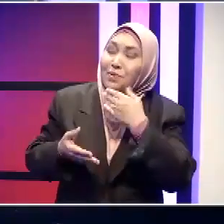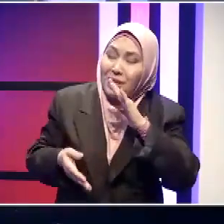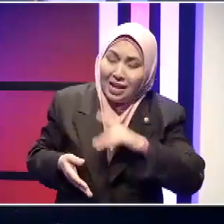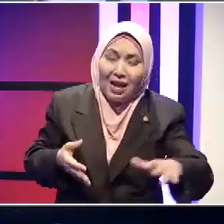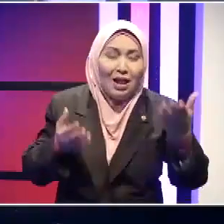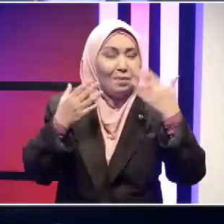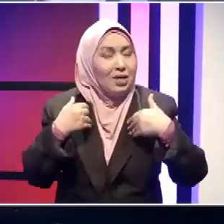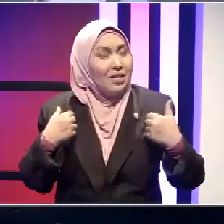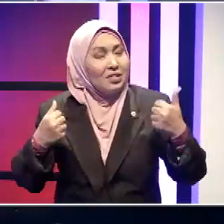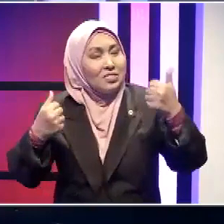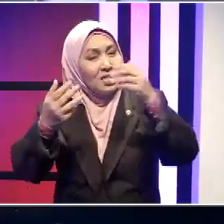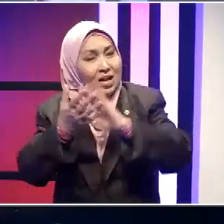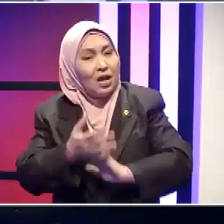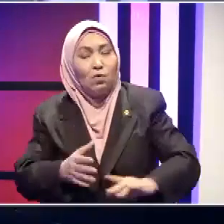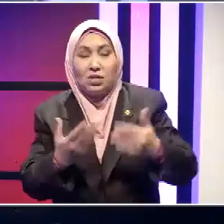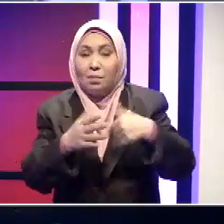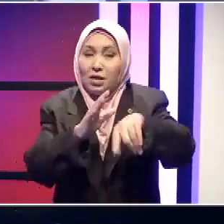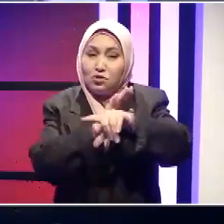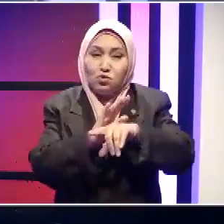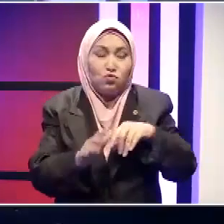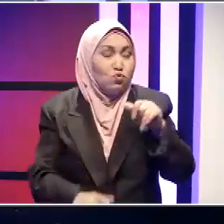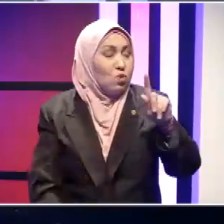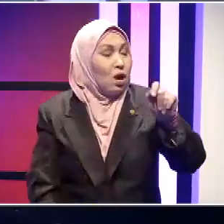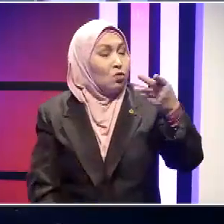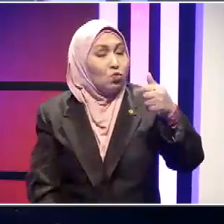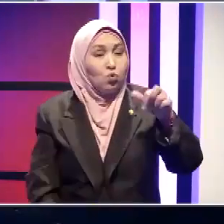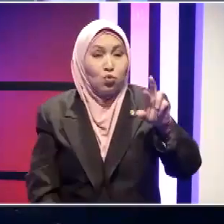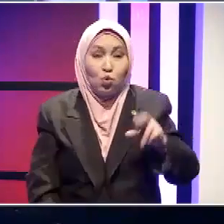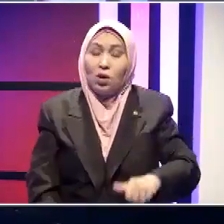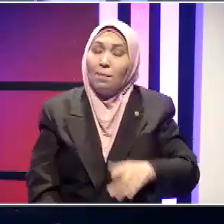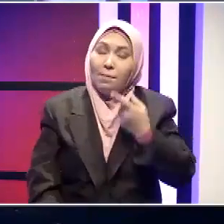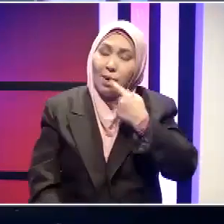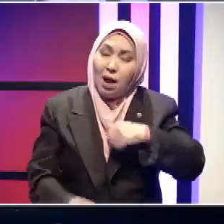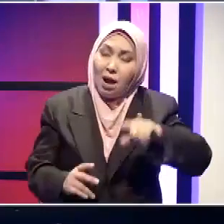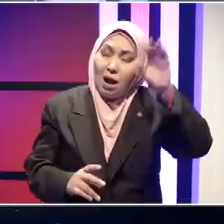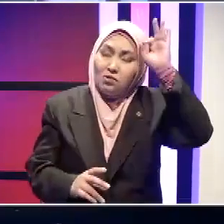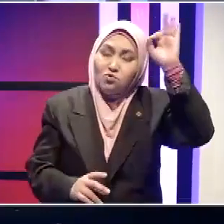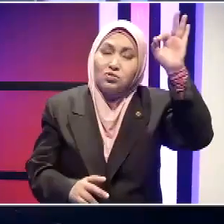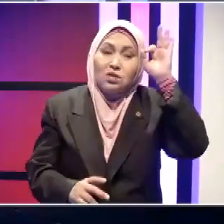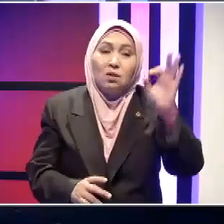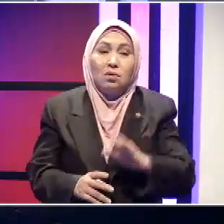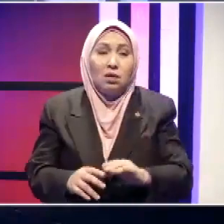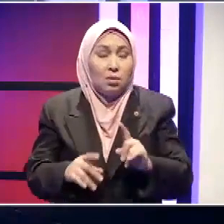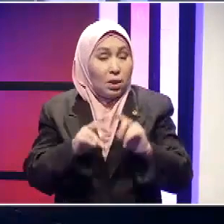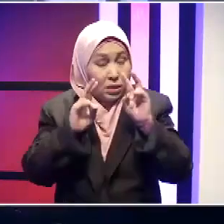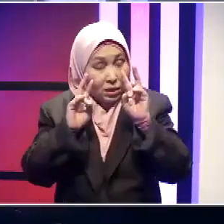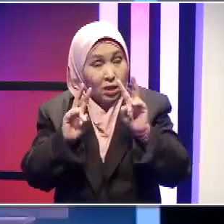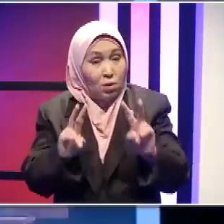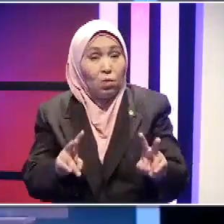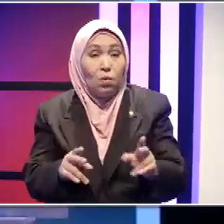khai Bahar memori termasuk surotul kita semalam hal ini Subhanallah tapi dependence